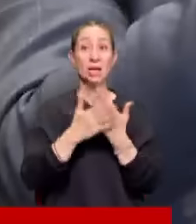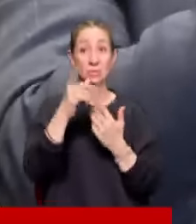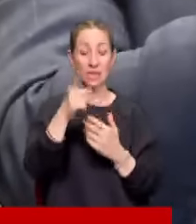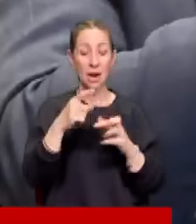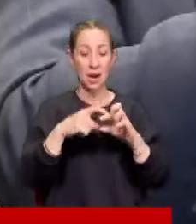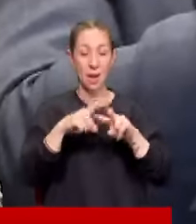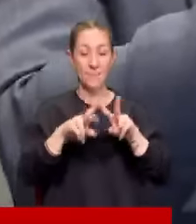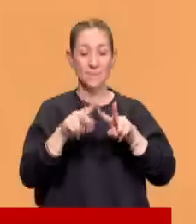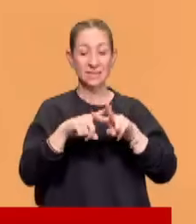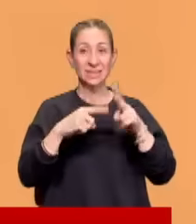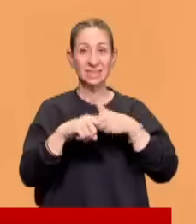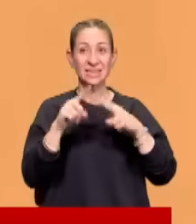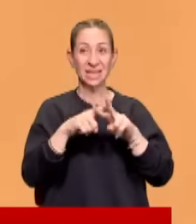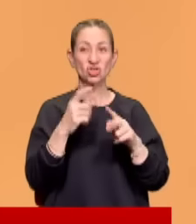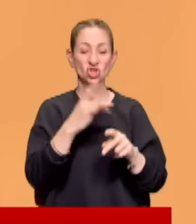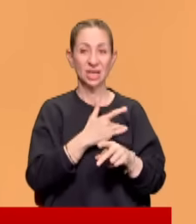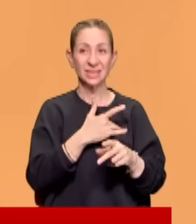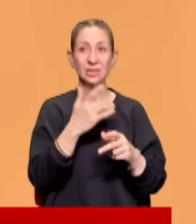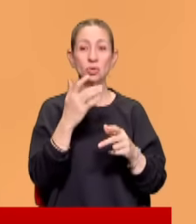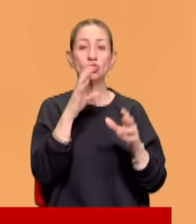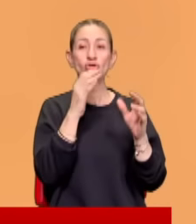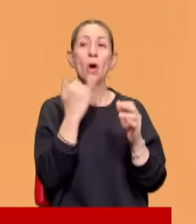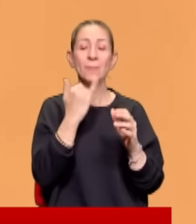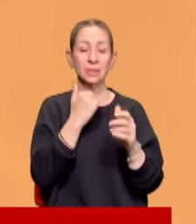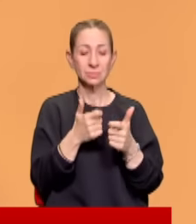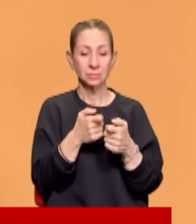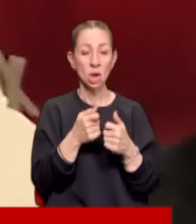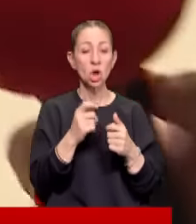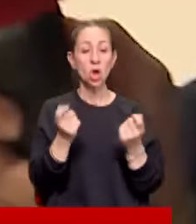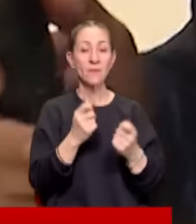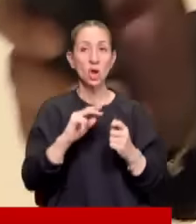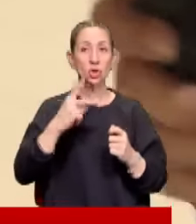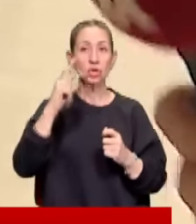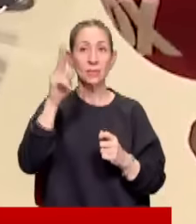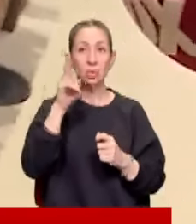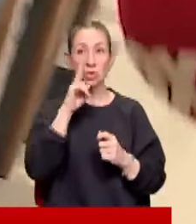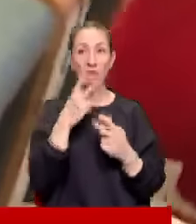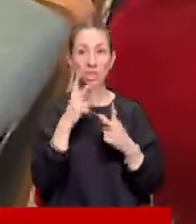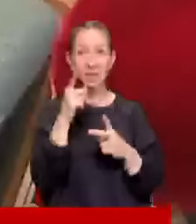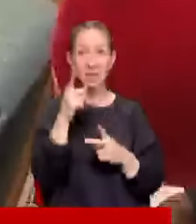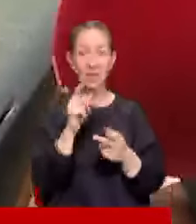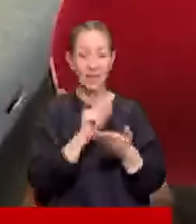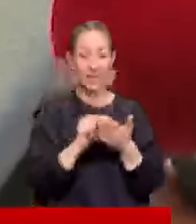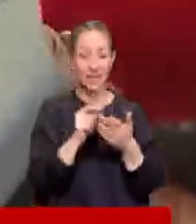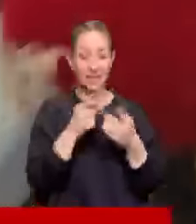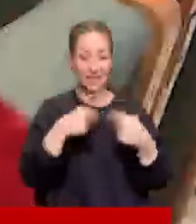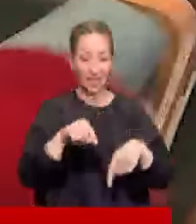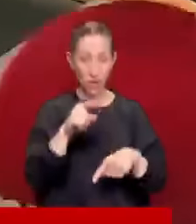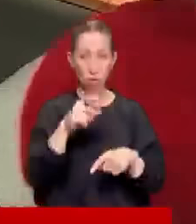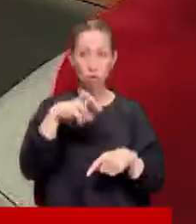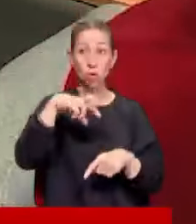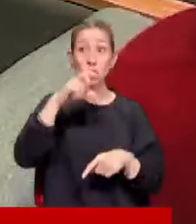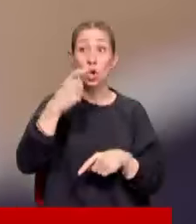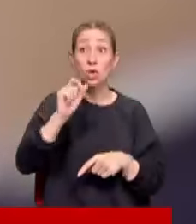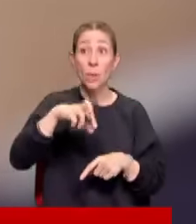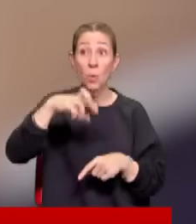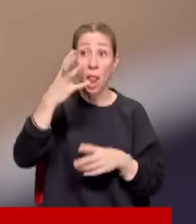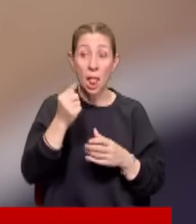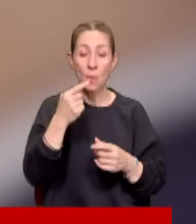Yardımcısı Ramazan Can'ın torpil yazışmaları yaptığı görevde yükselme sınavının sonuçları açıklandı. Yazılı sınavda 90 üzeri puan